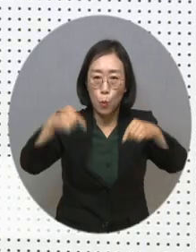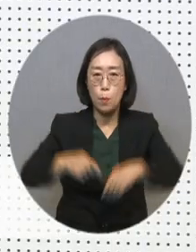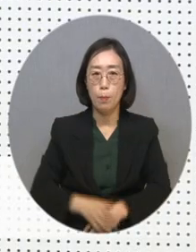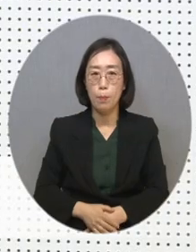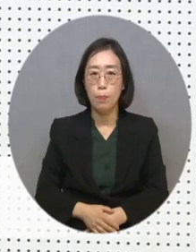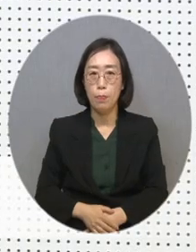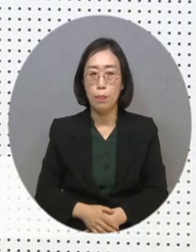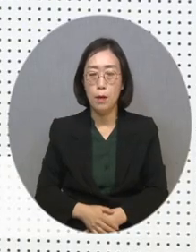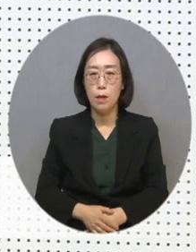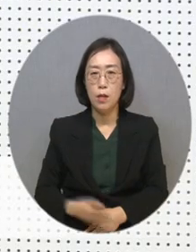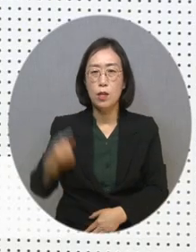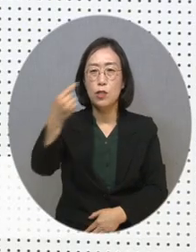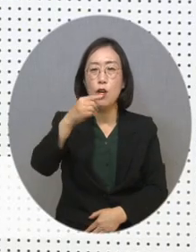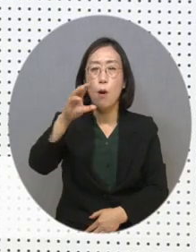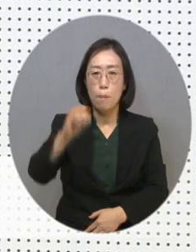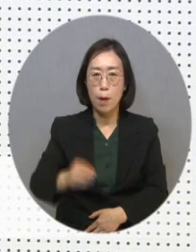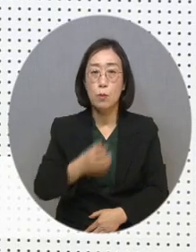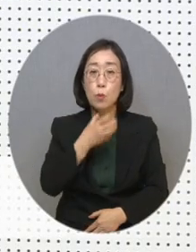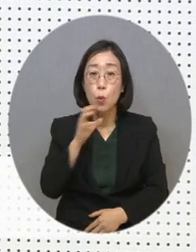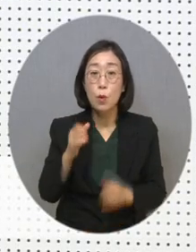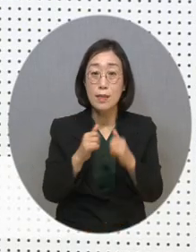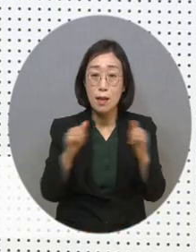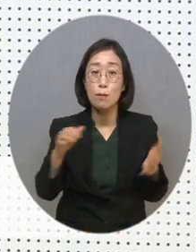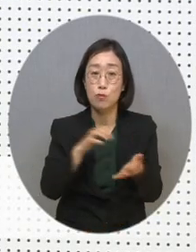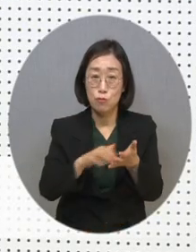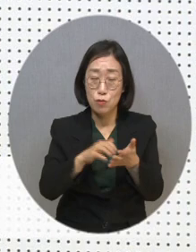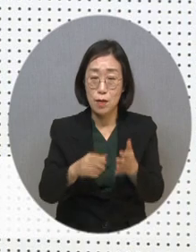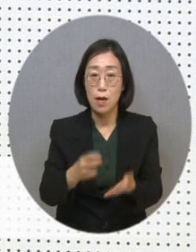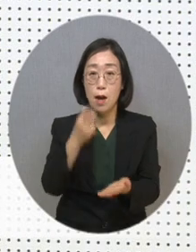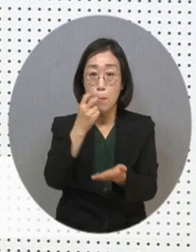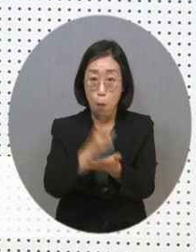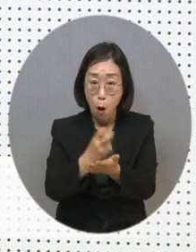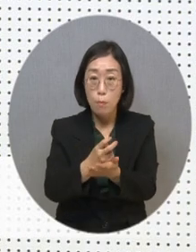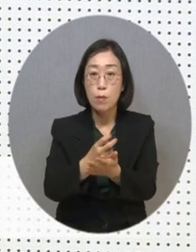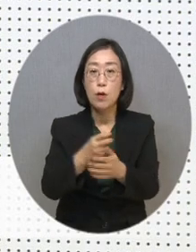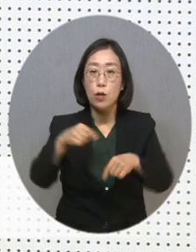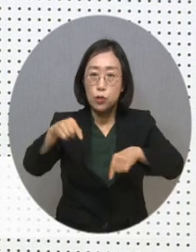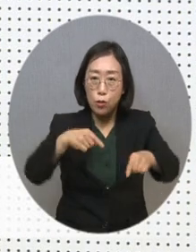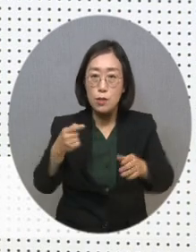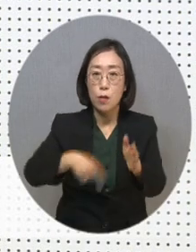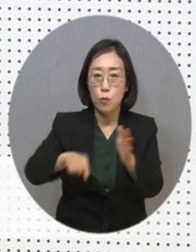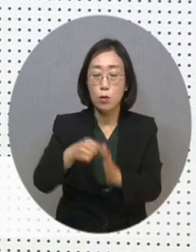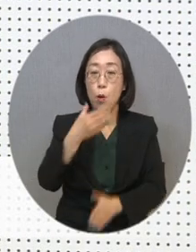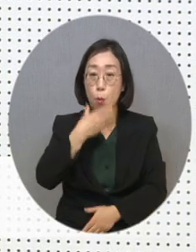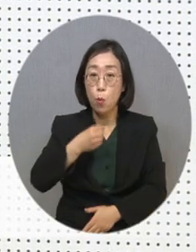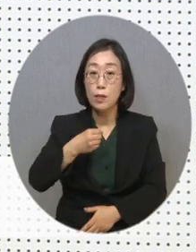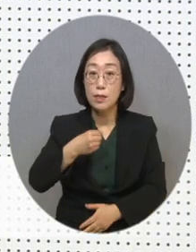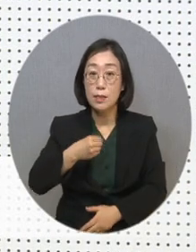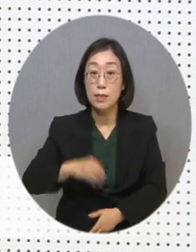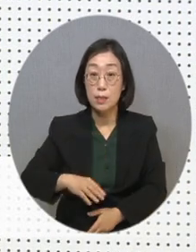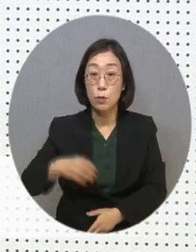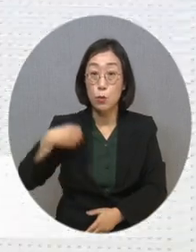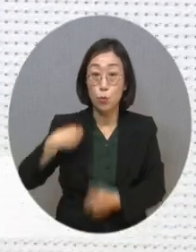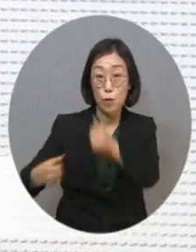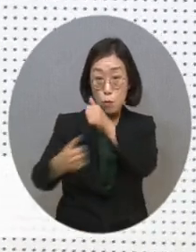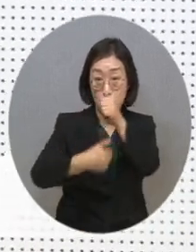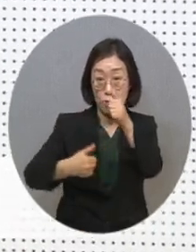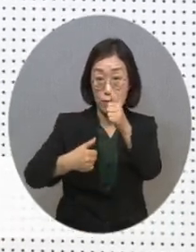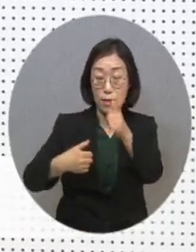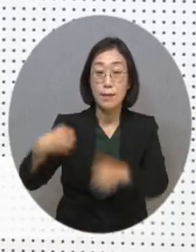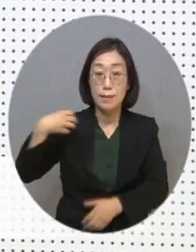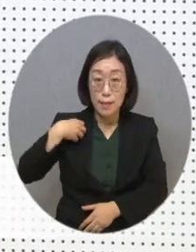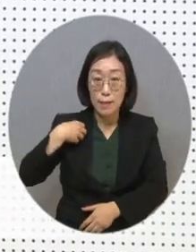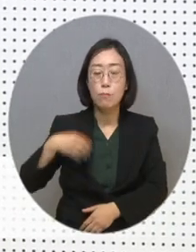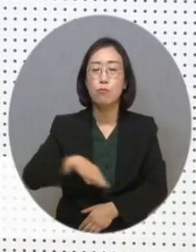1천만 노인 시대에 맞는 그런 정책 개선을 위해서 저도 보건복지 위원장으로서 오늘 주시는 건설적인